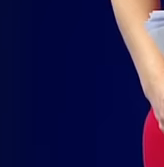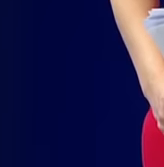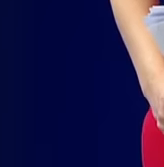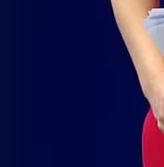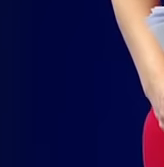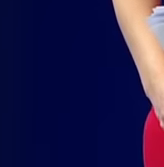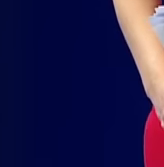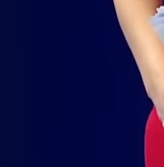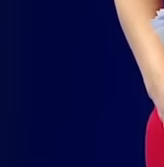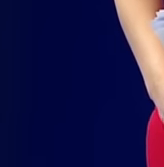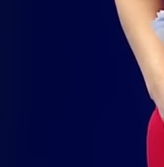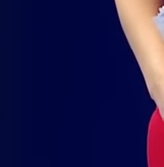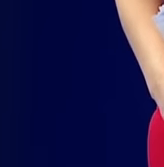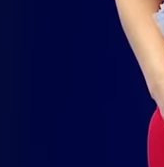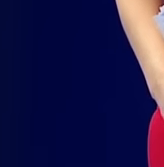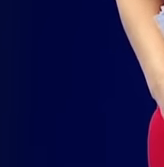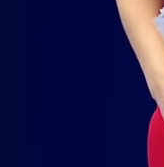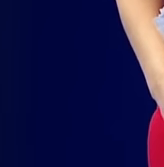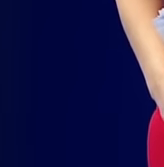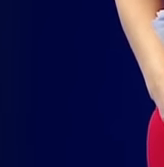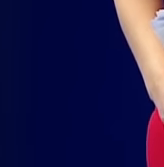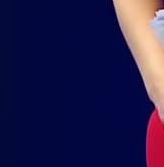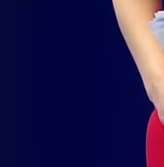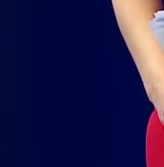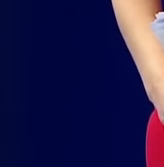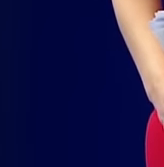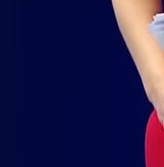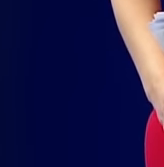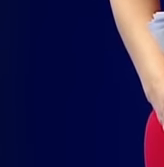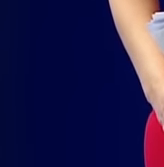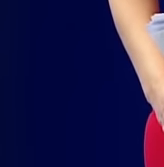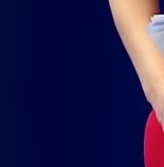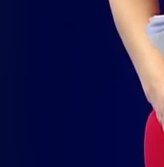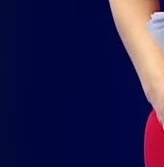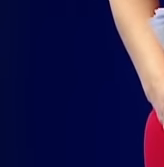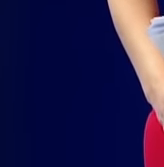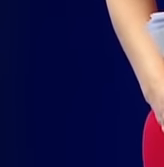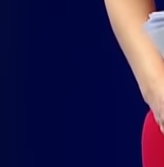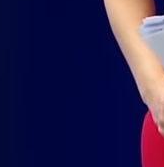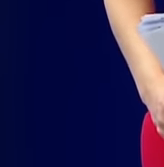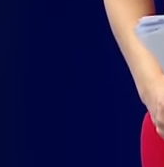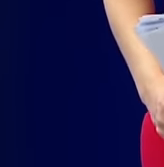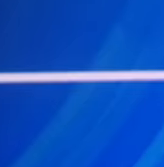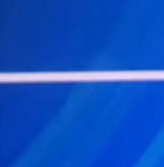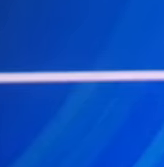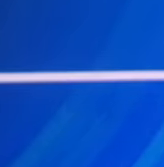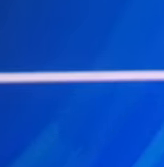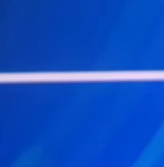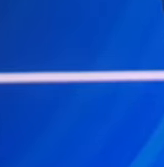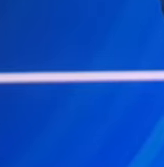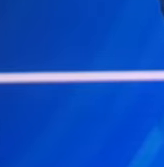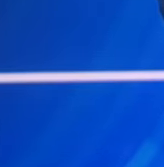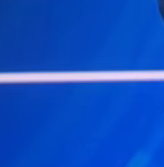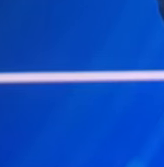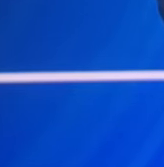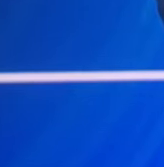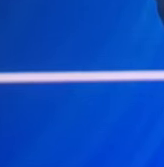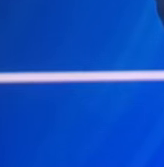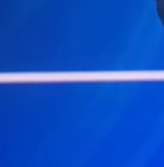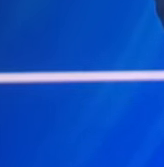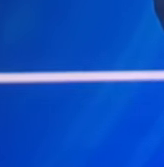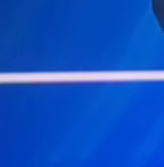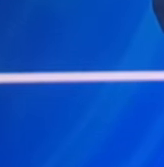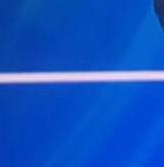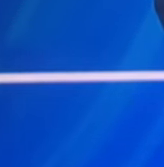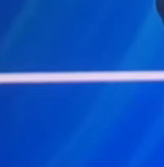Ako po si PR Kanghel para sa mas malaking misyon at sa mas malawak na paglilingkod sa bayan. Mula sa GMA Integrated News, ang News Authority